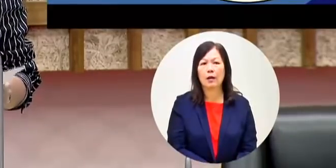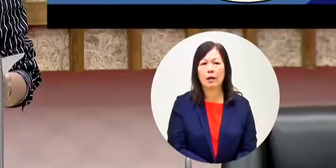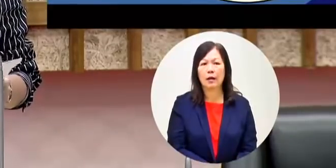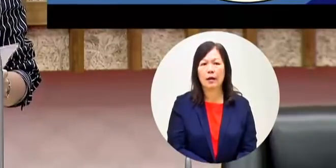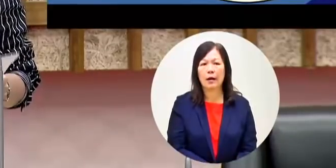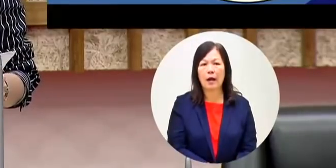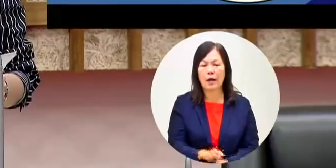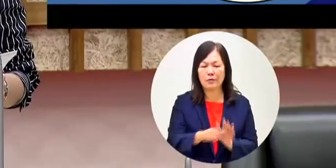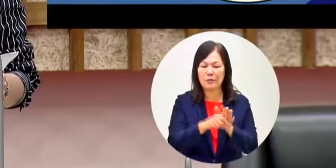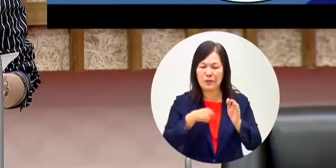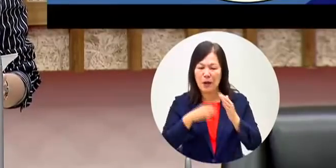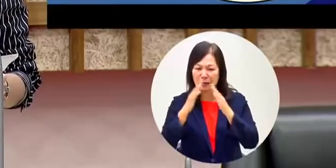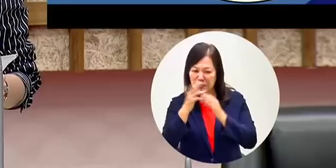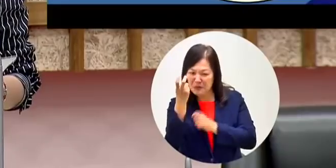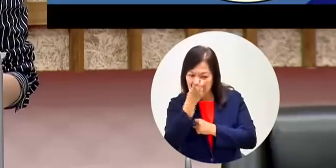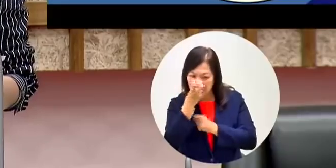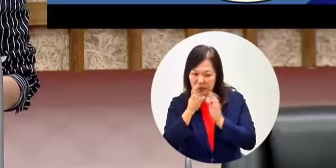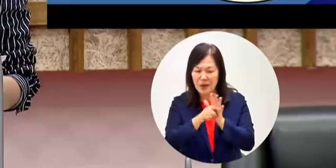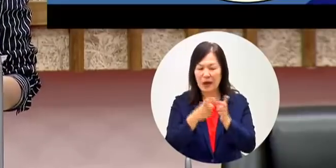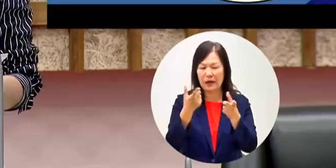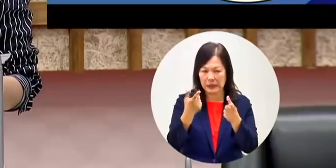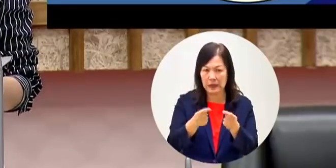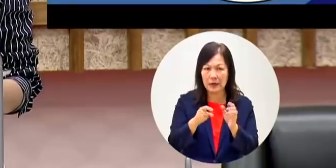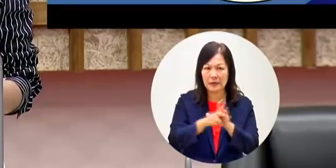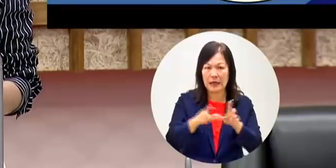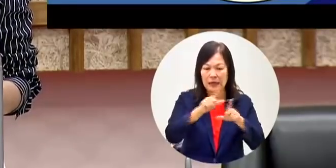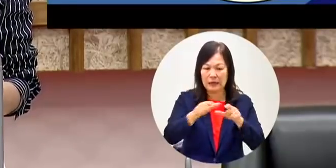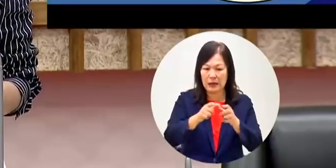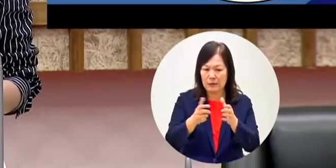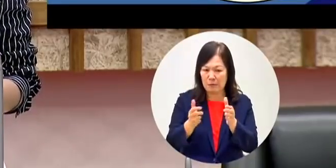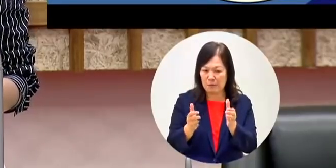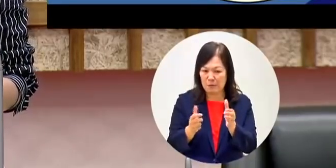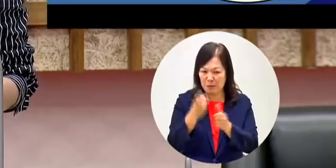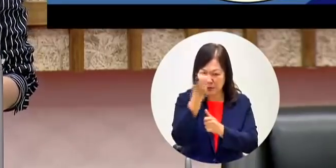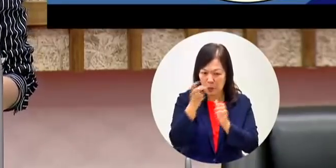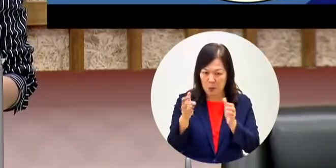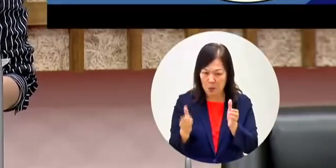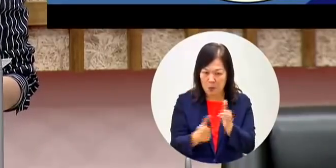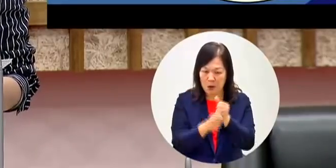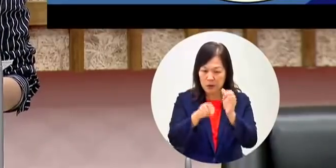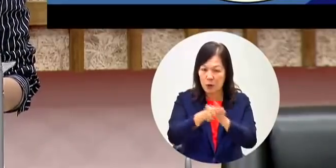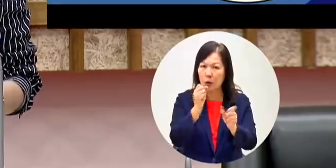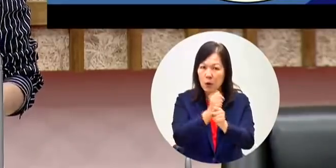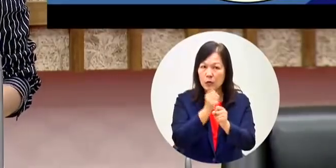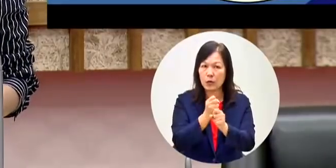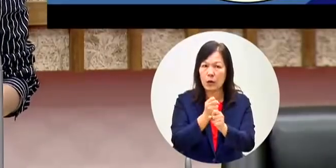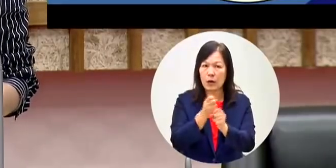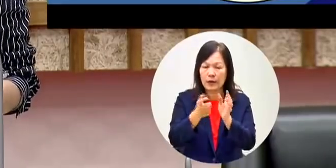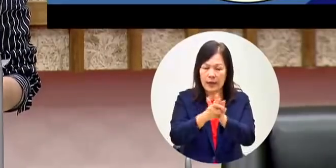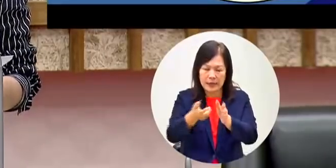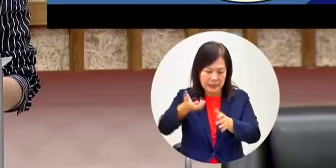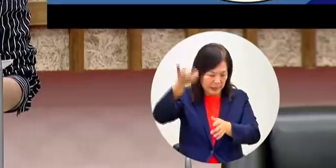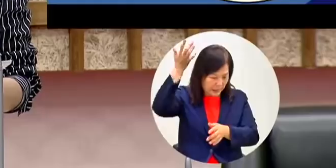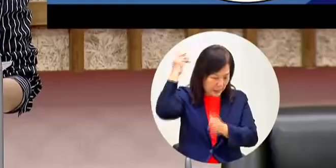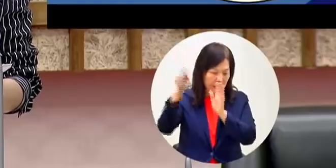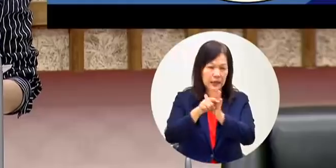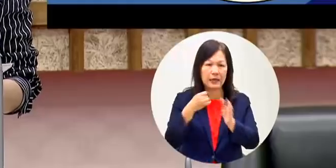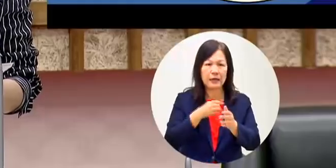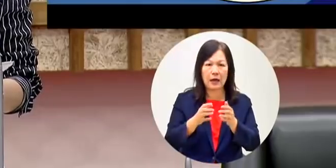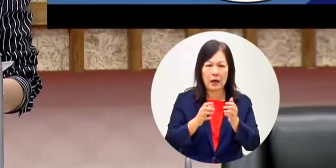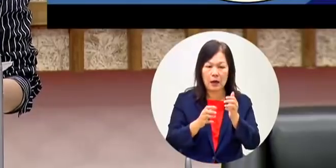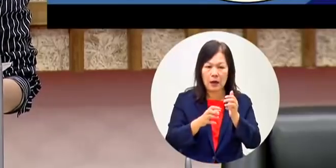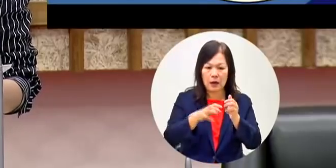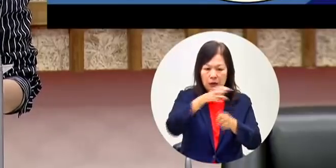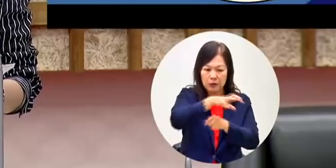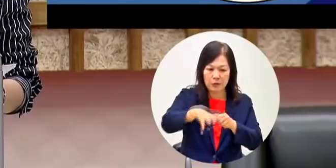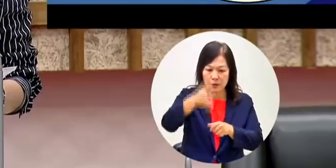个大中冠的这个进步哈，也让前朝我知道的三位局处首长目前呢担